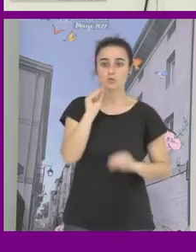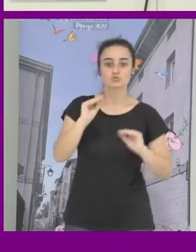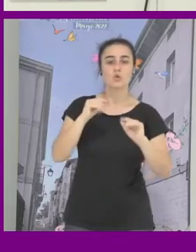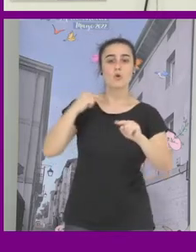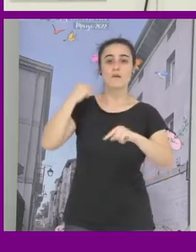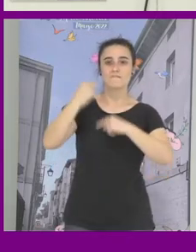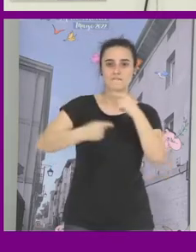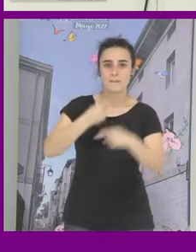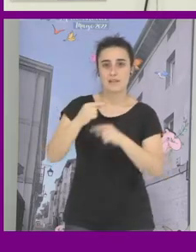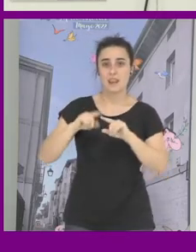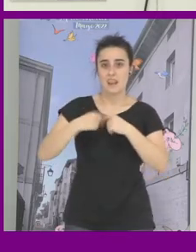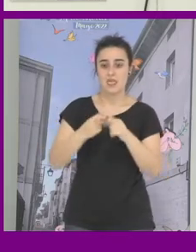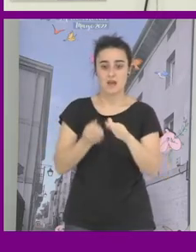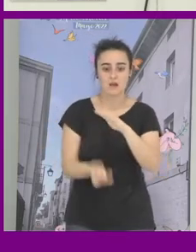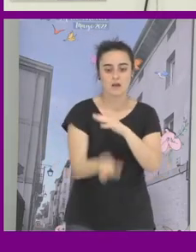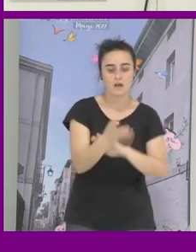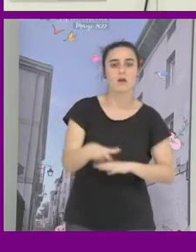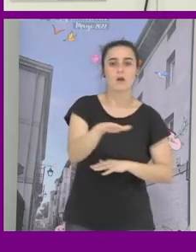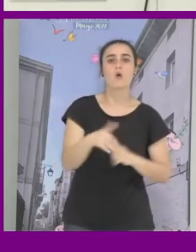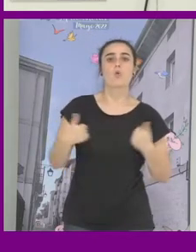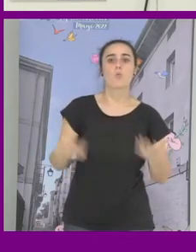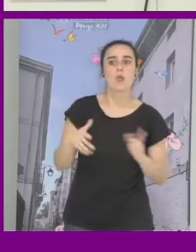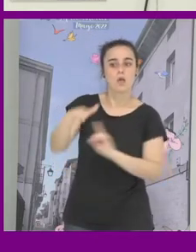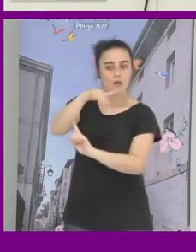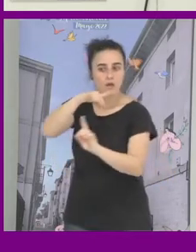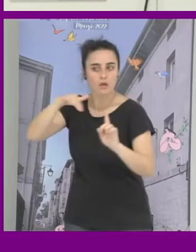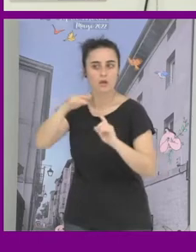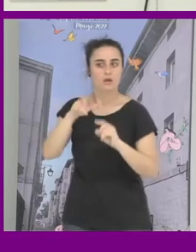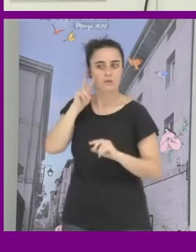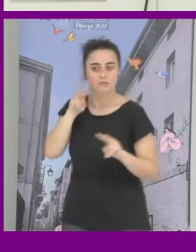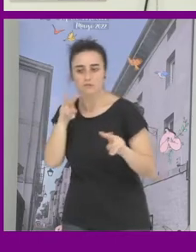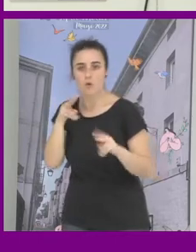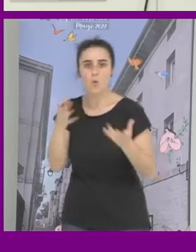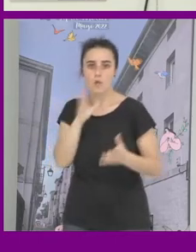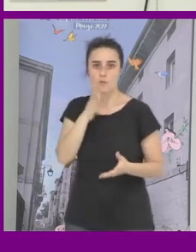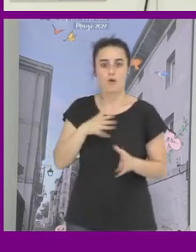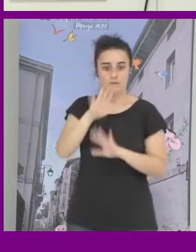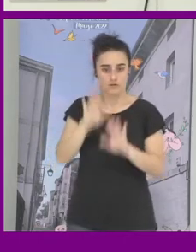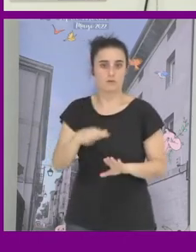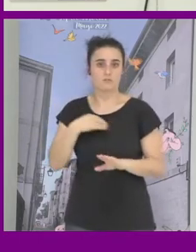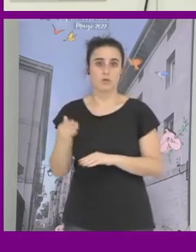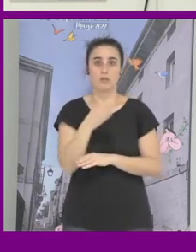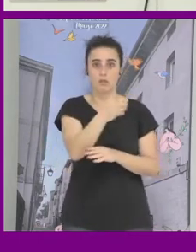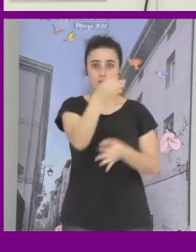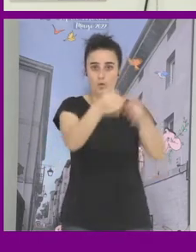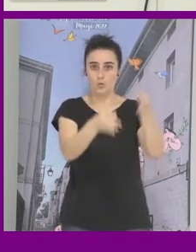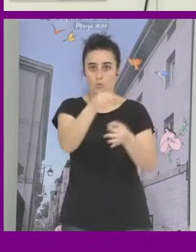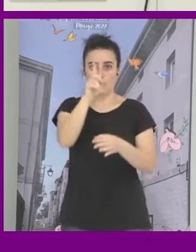familiari begira, inguruari begira, zein epaitegi batean bukatzearen mamu horrekin beti,